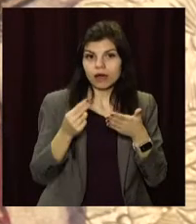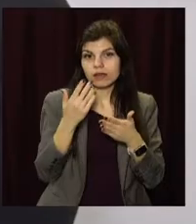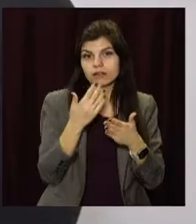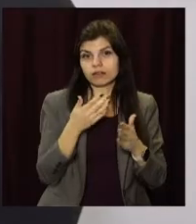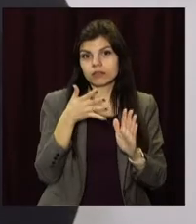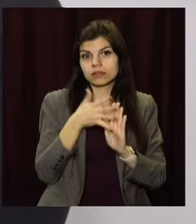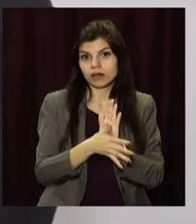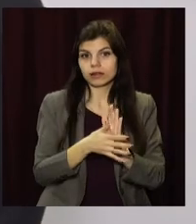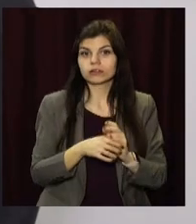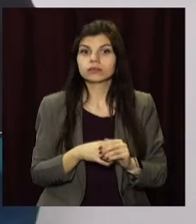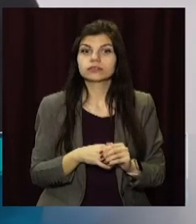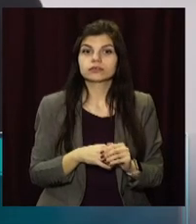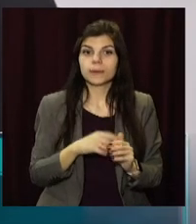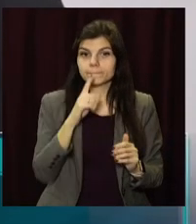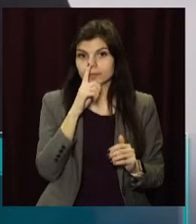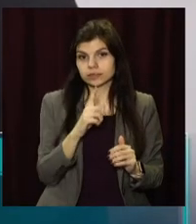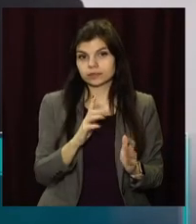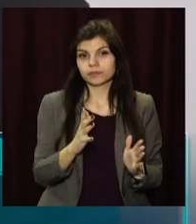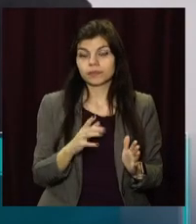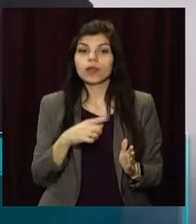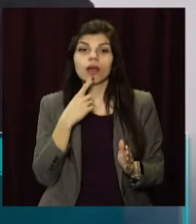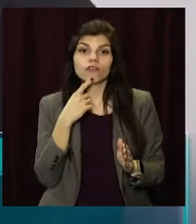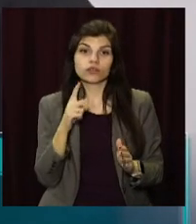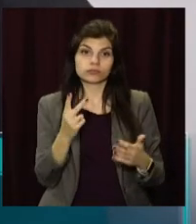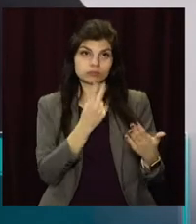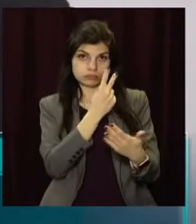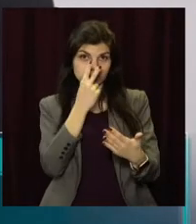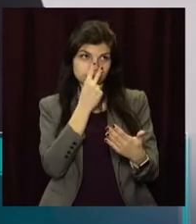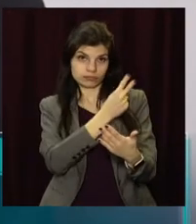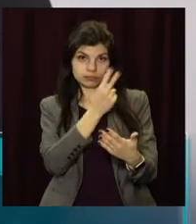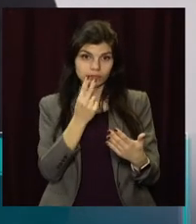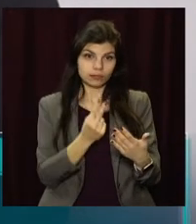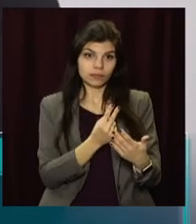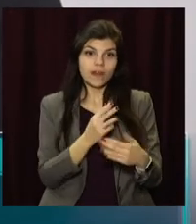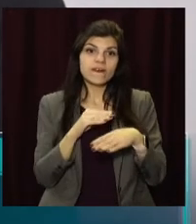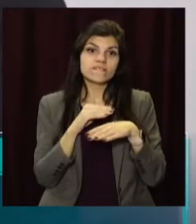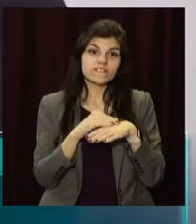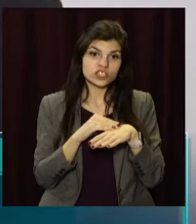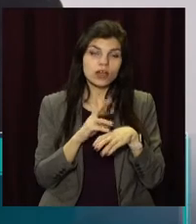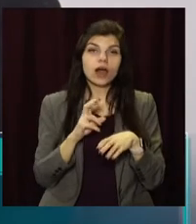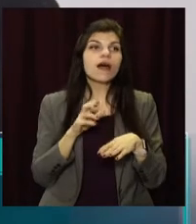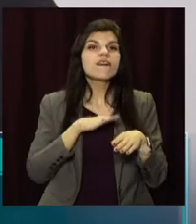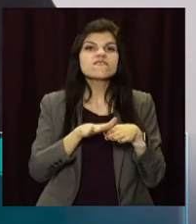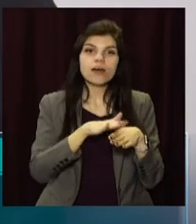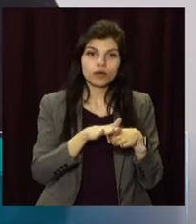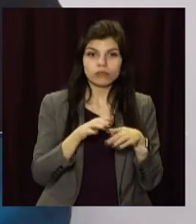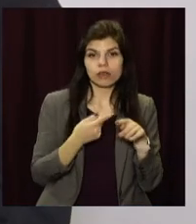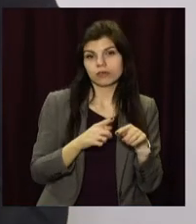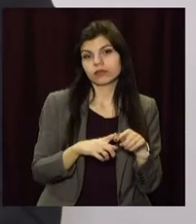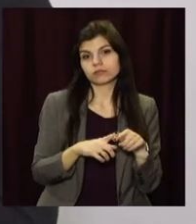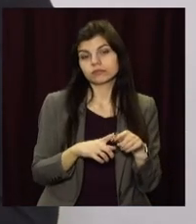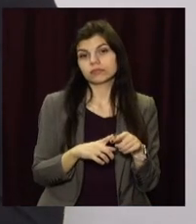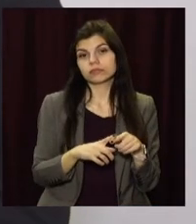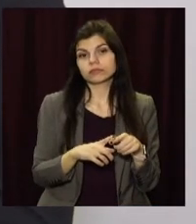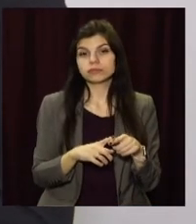Візуально сприяттю і по, скажімо, по фізичному якому-то моменту виконання, ну це сама,